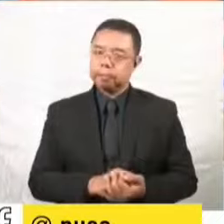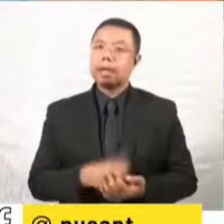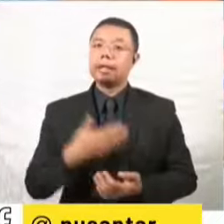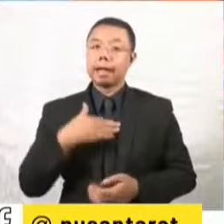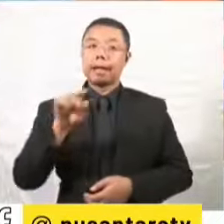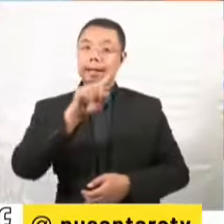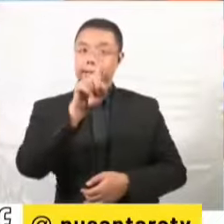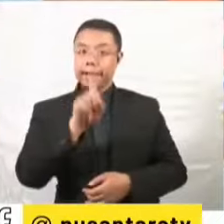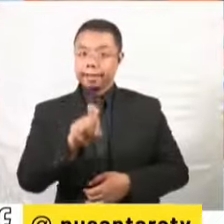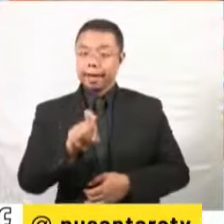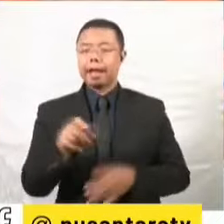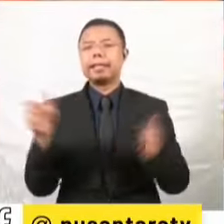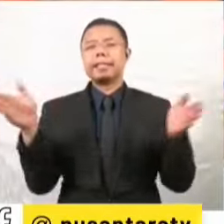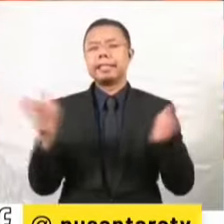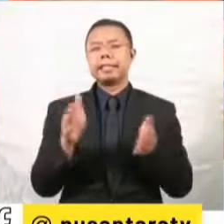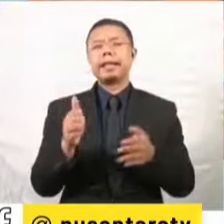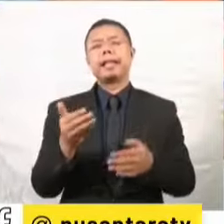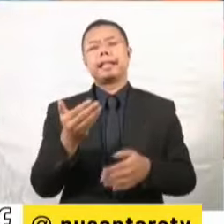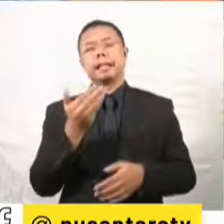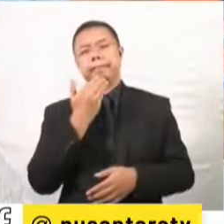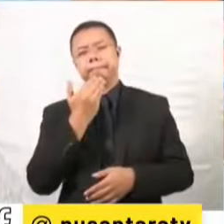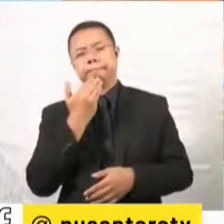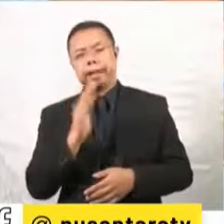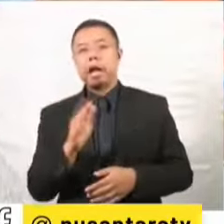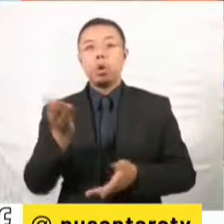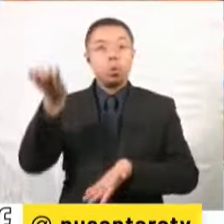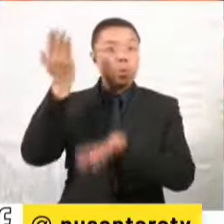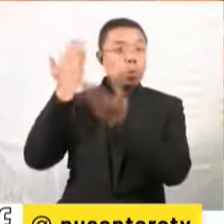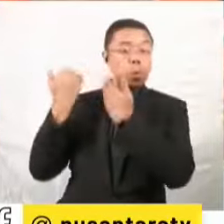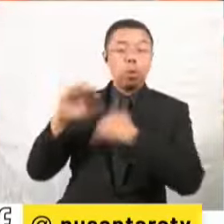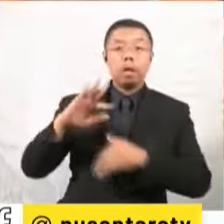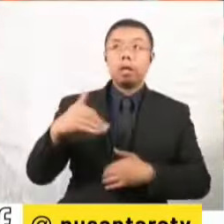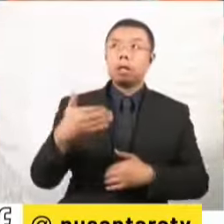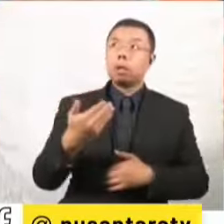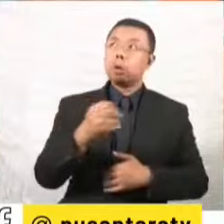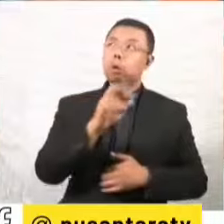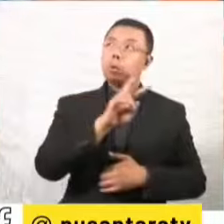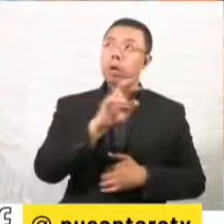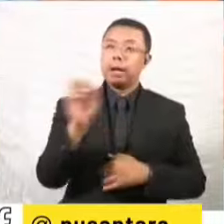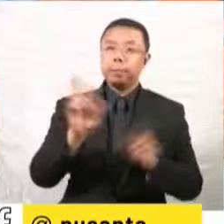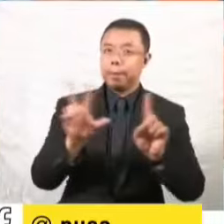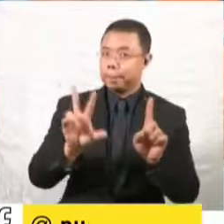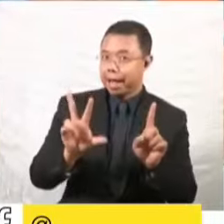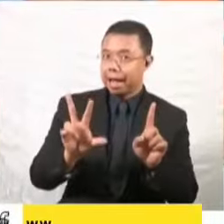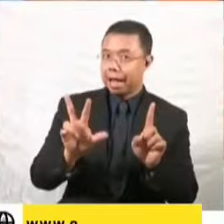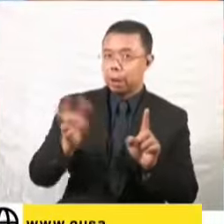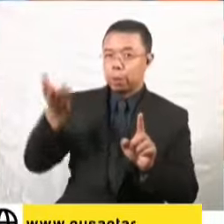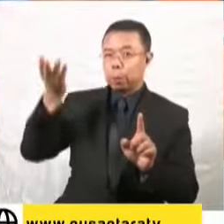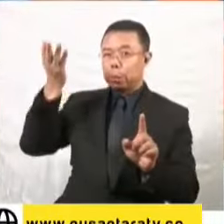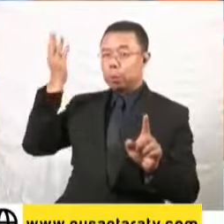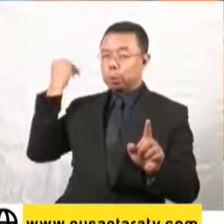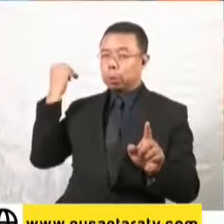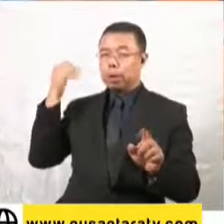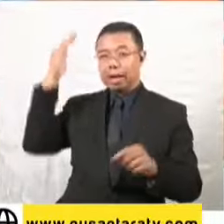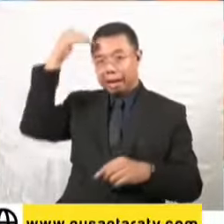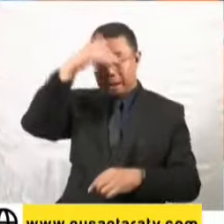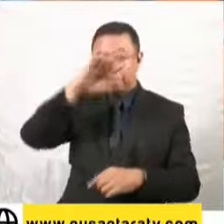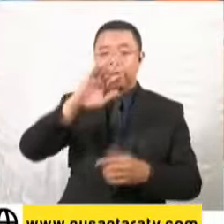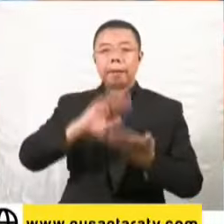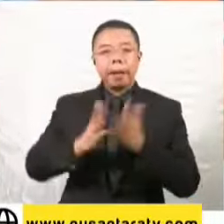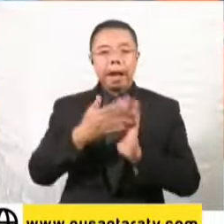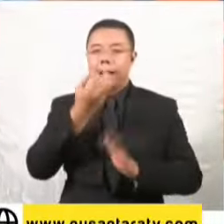pertanyaan kami singkat dan sederhana dulu pada tahun 2018 Kang Emil pernah